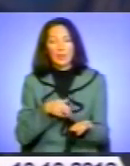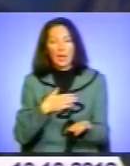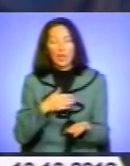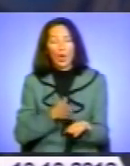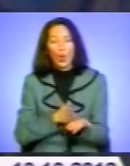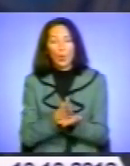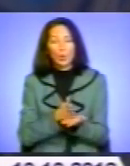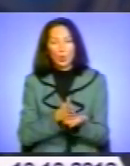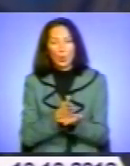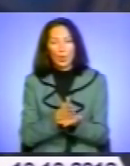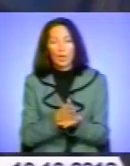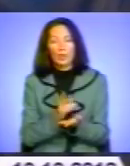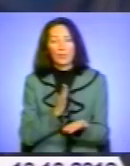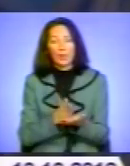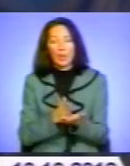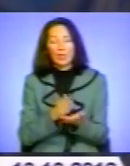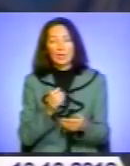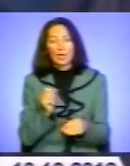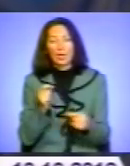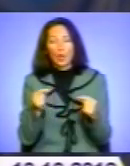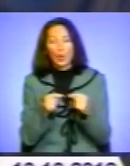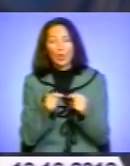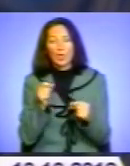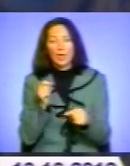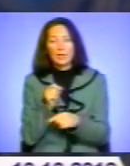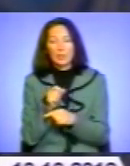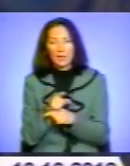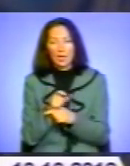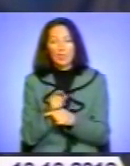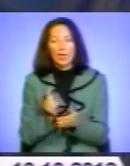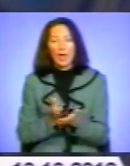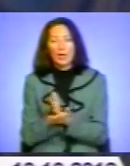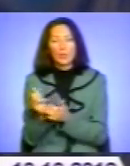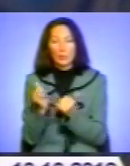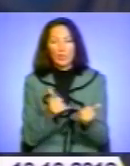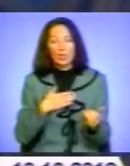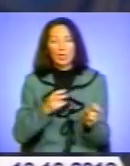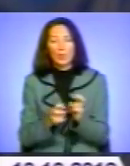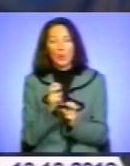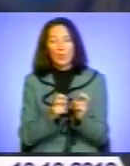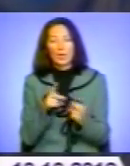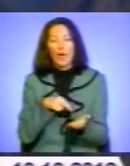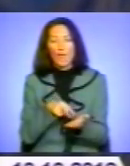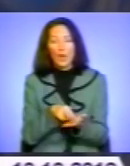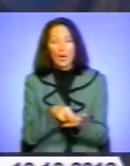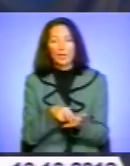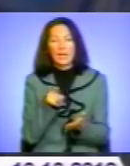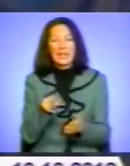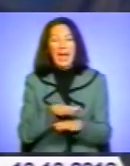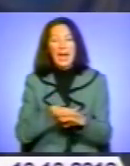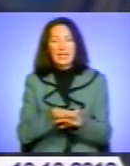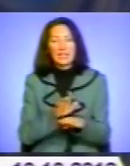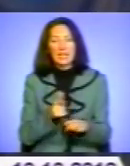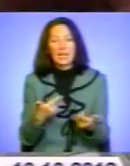стоїть чітка і ясна задача – обезпечувати нашій промисловості вихід на ті ринки, де наша